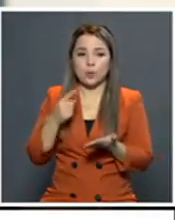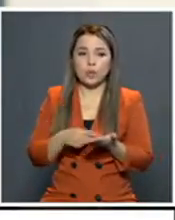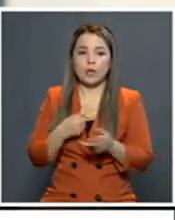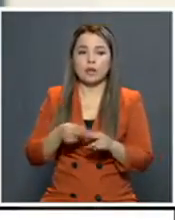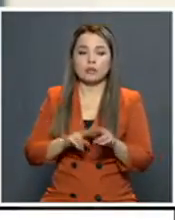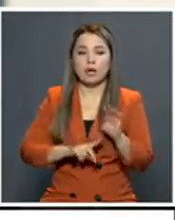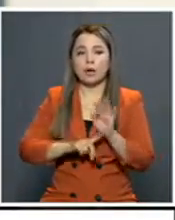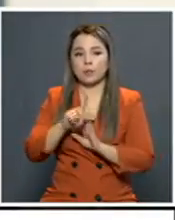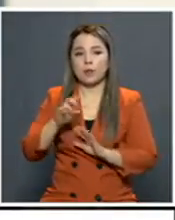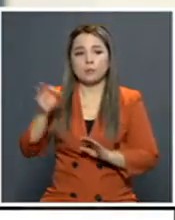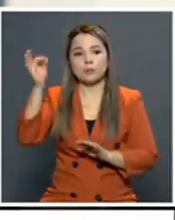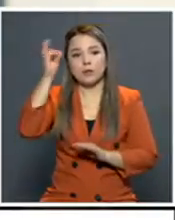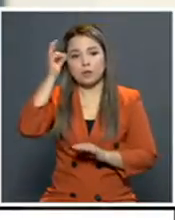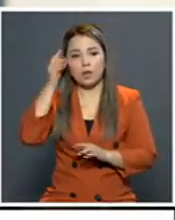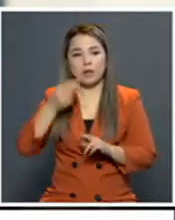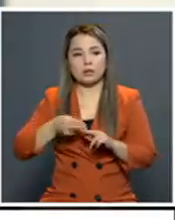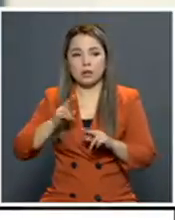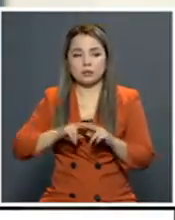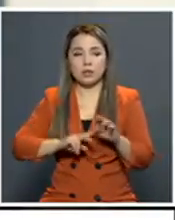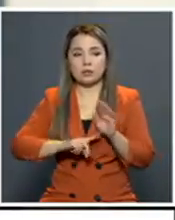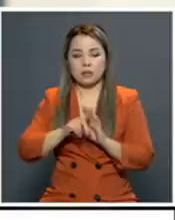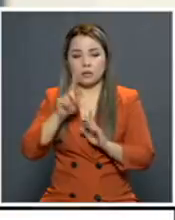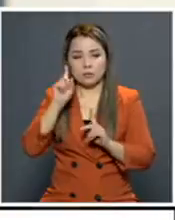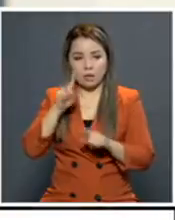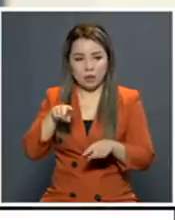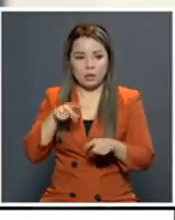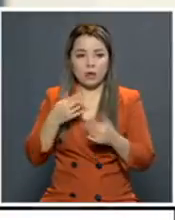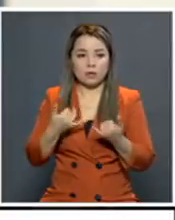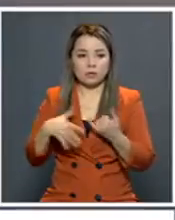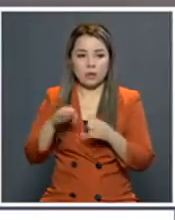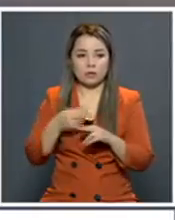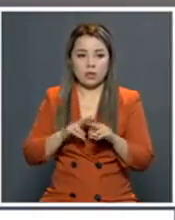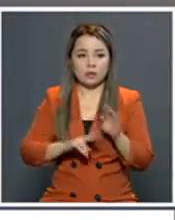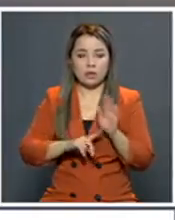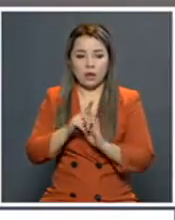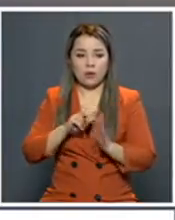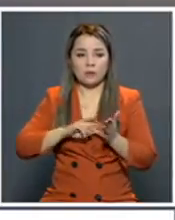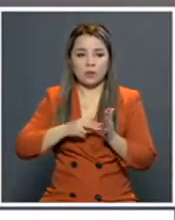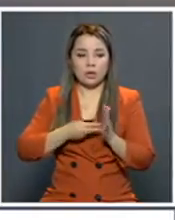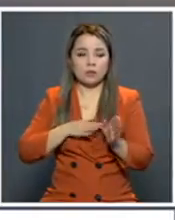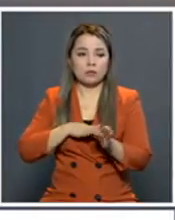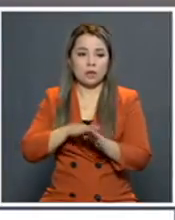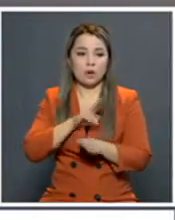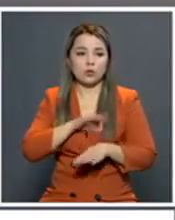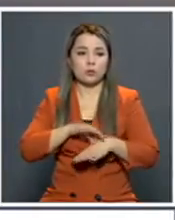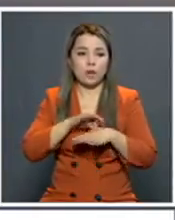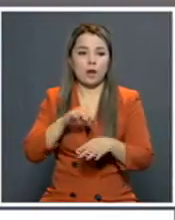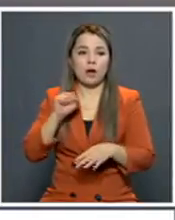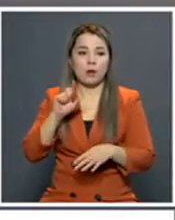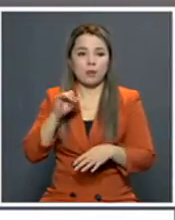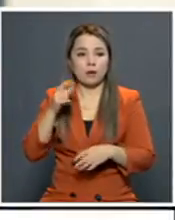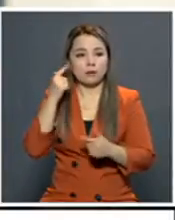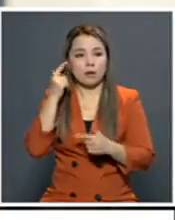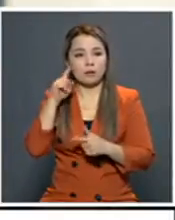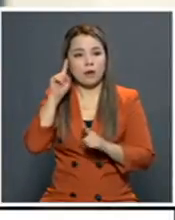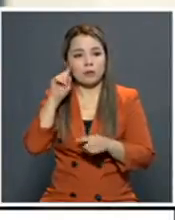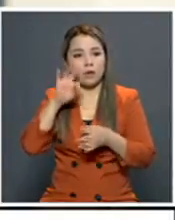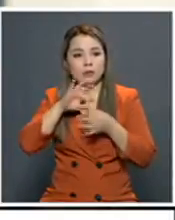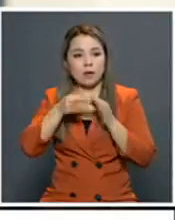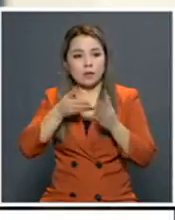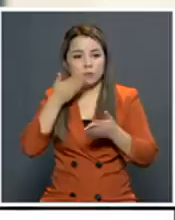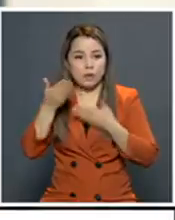басталған іргетасы қаланған десек те қателеспейміз. Бұл жерде ең бірінші ұстаған бағыттары Абай тану. Одан